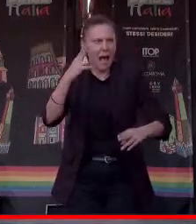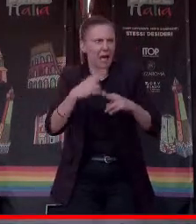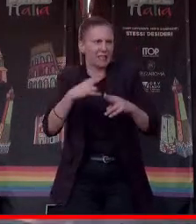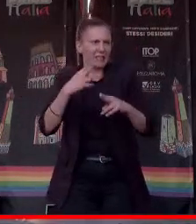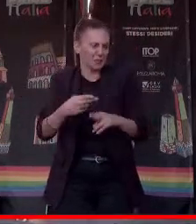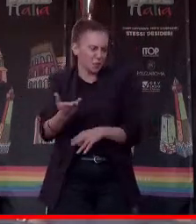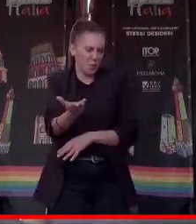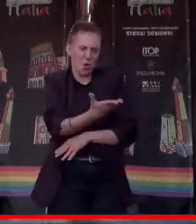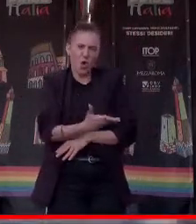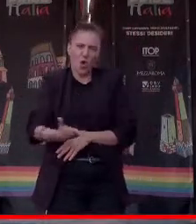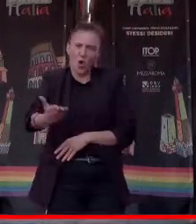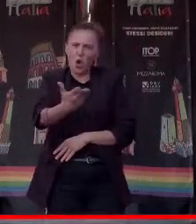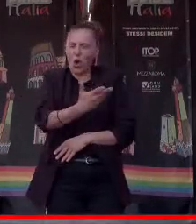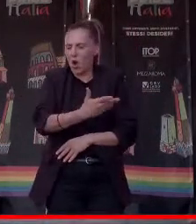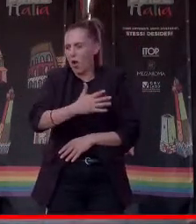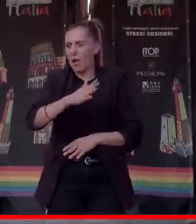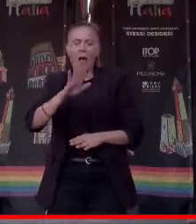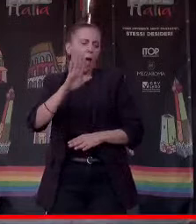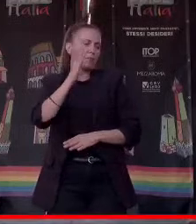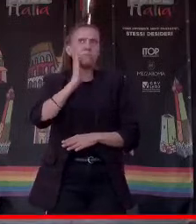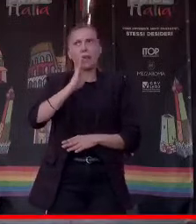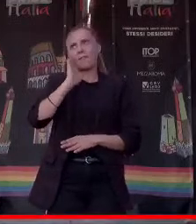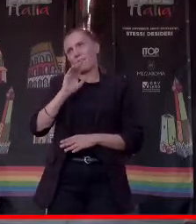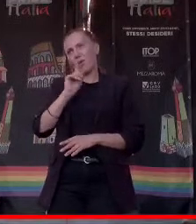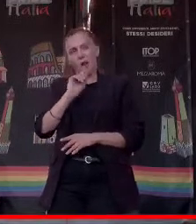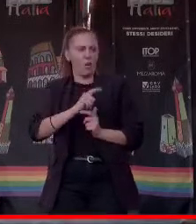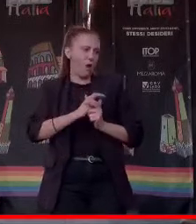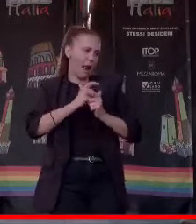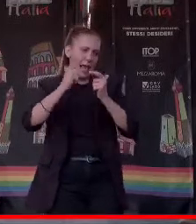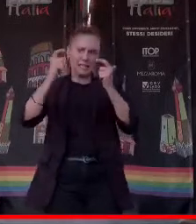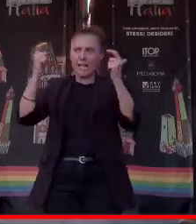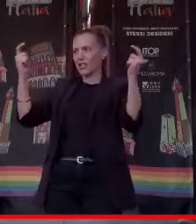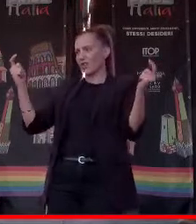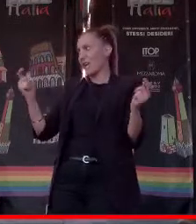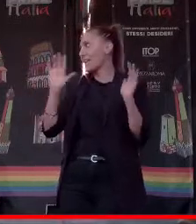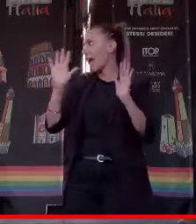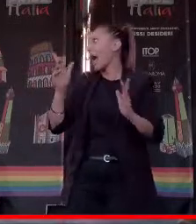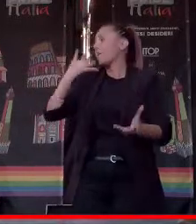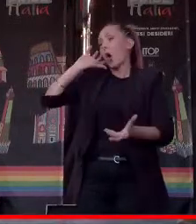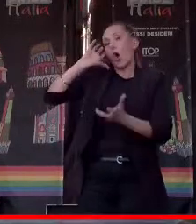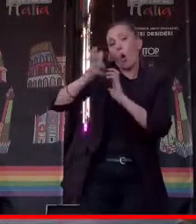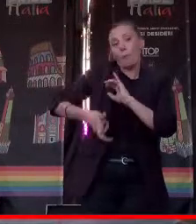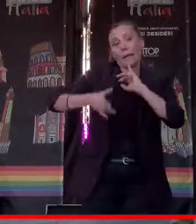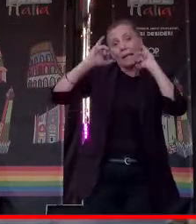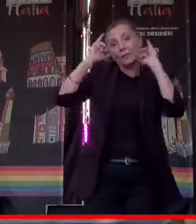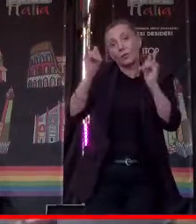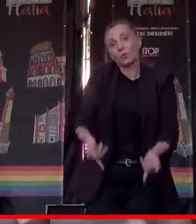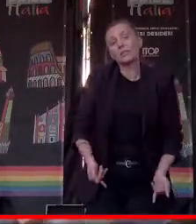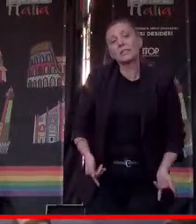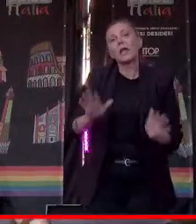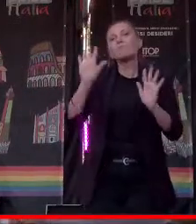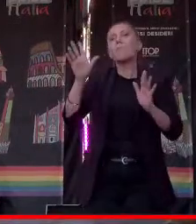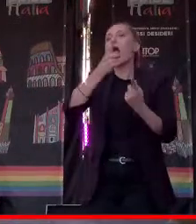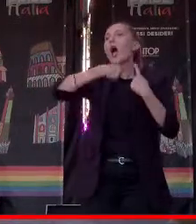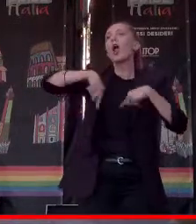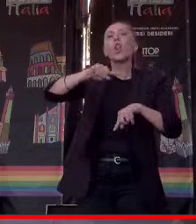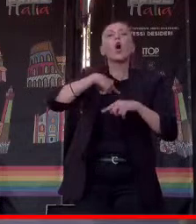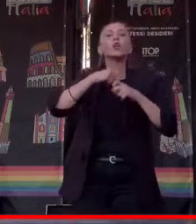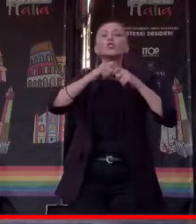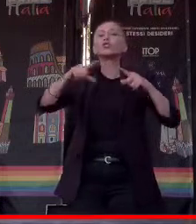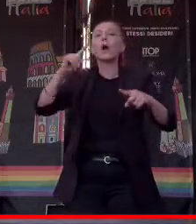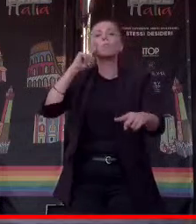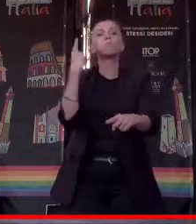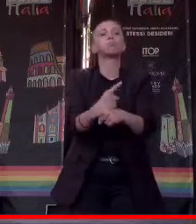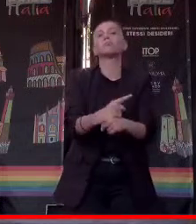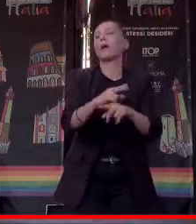roba? Non esageriamo, cioè, voglio dire, è complicato, ma noi non vogliamo cambiare città, noi cambiamo